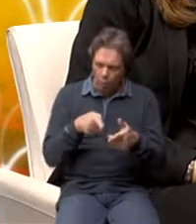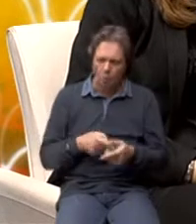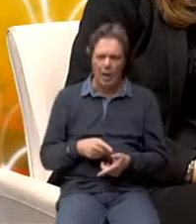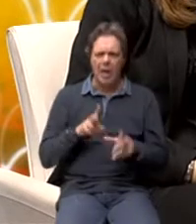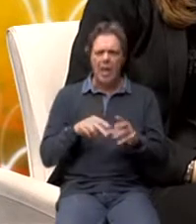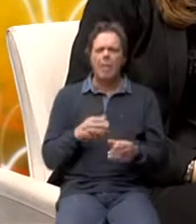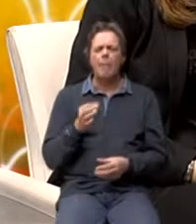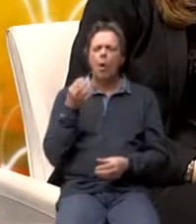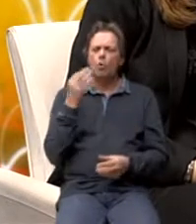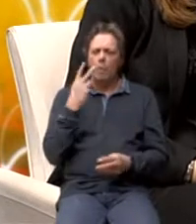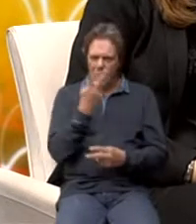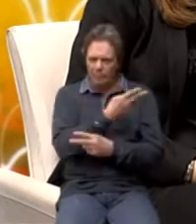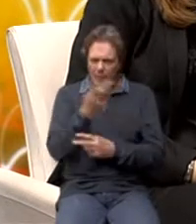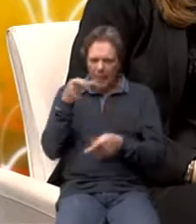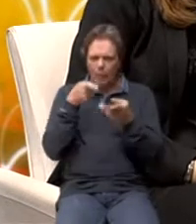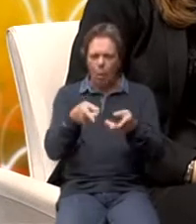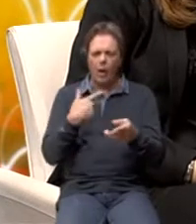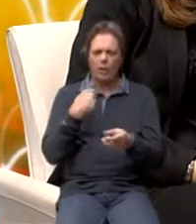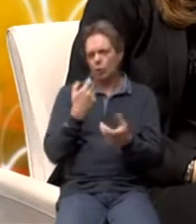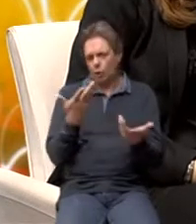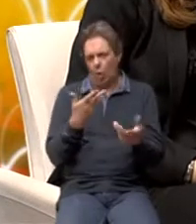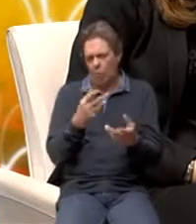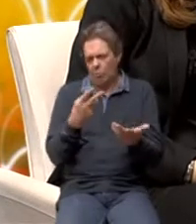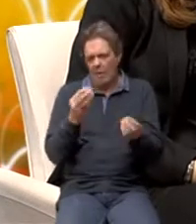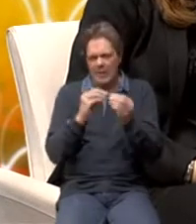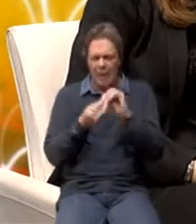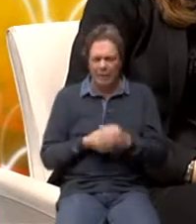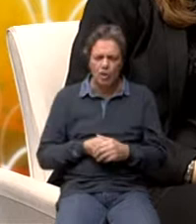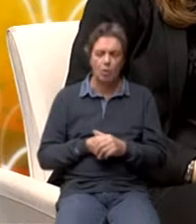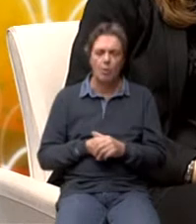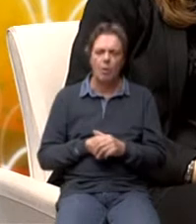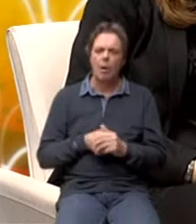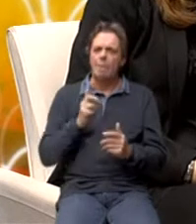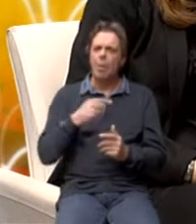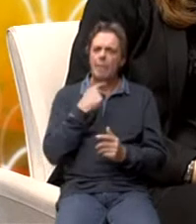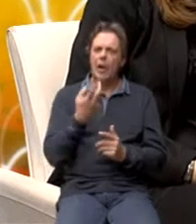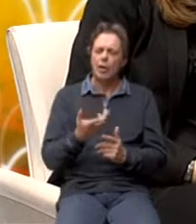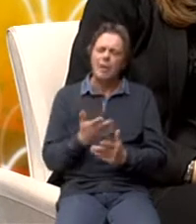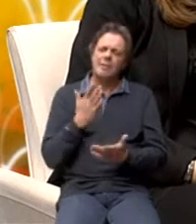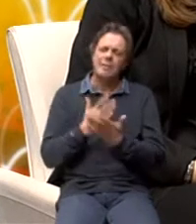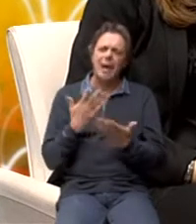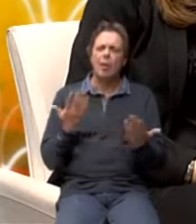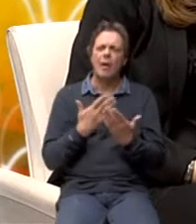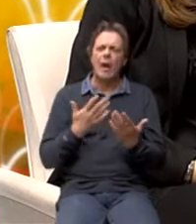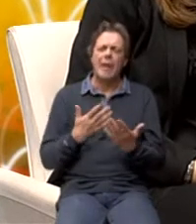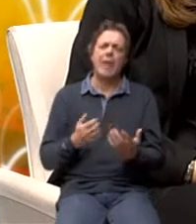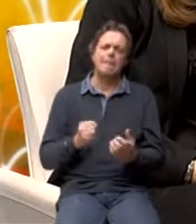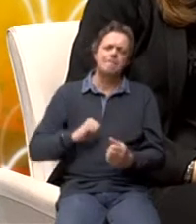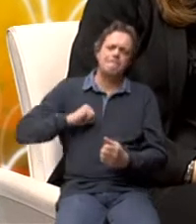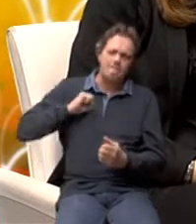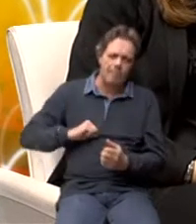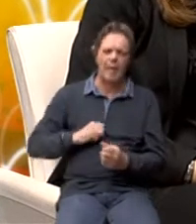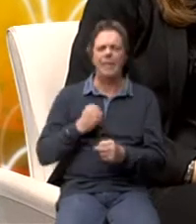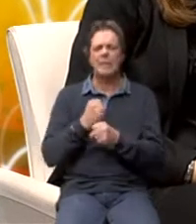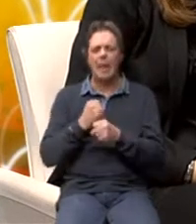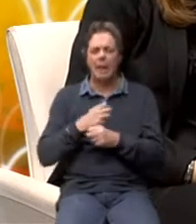imamo jako dobar pregled onoga što se nalazi na tržištu i analiza koje se obavljaju, moram reći da samo kada je sila da se